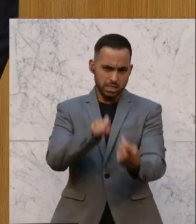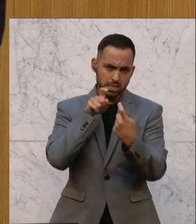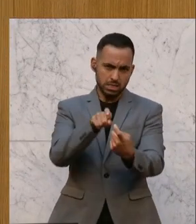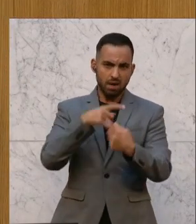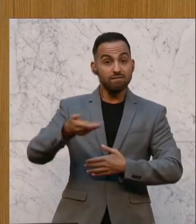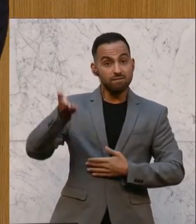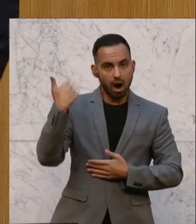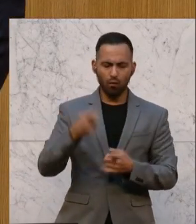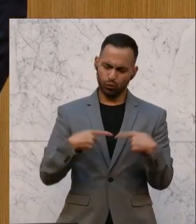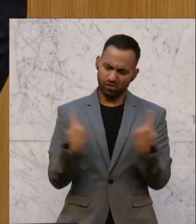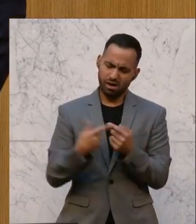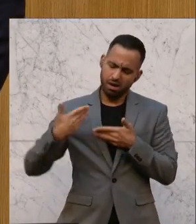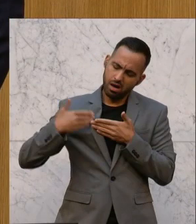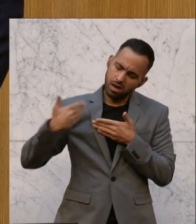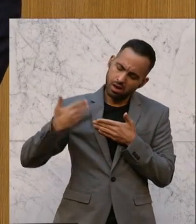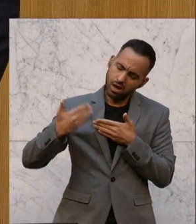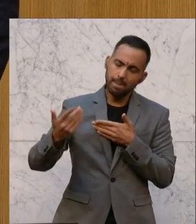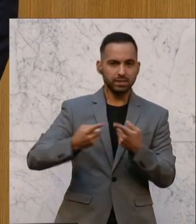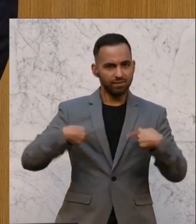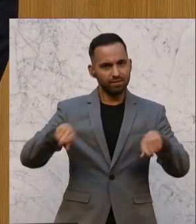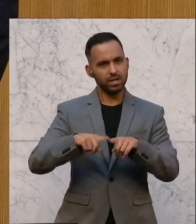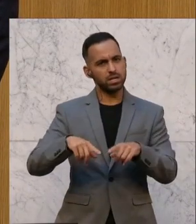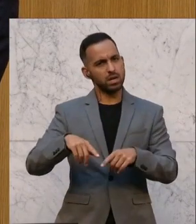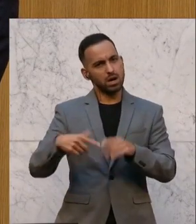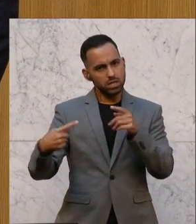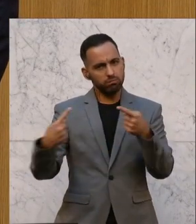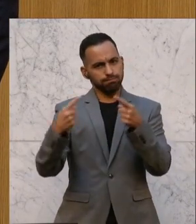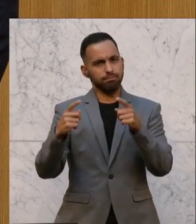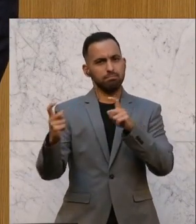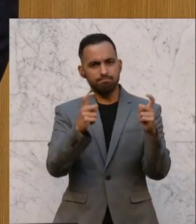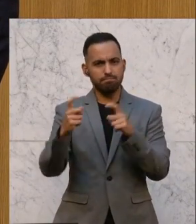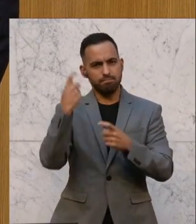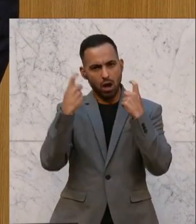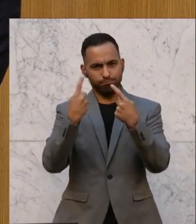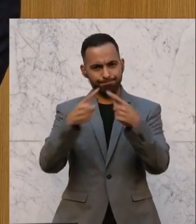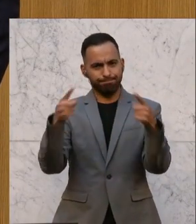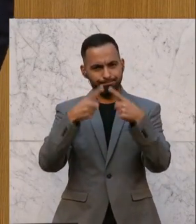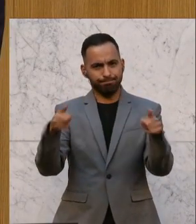Und wir waren regelmäßig unterschiedlicher Meinungen.